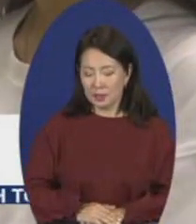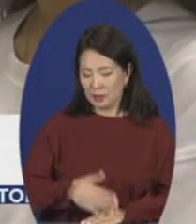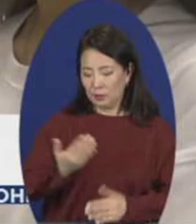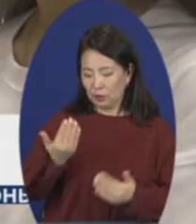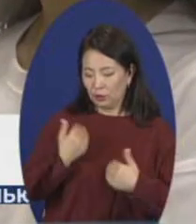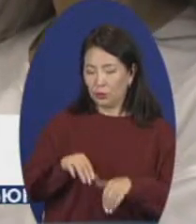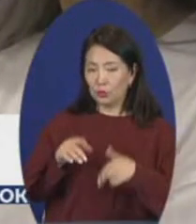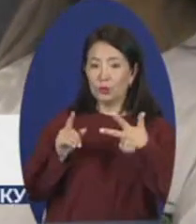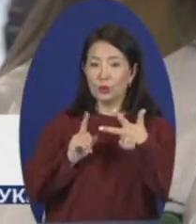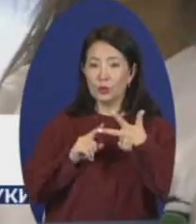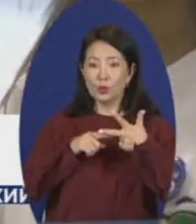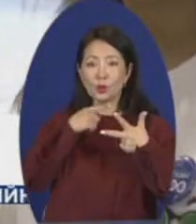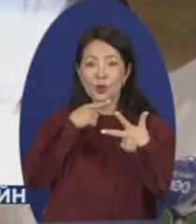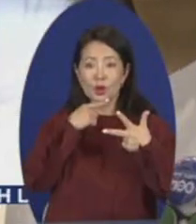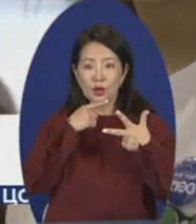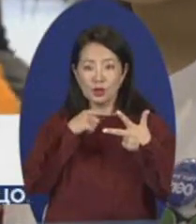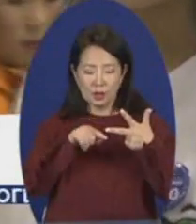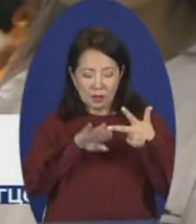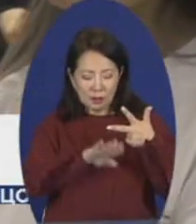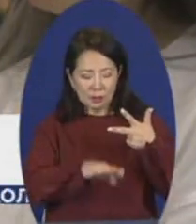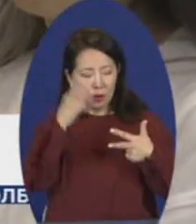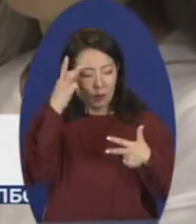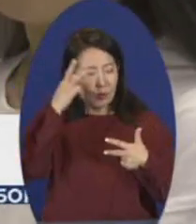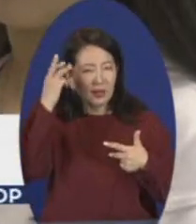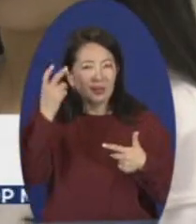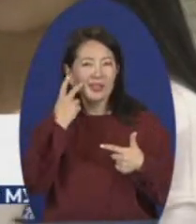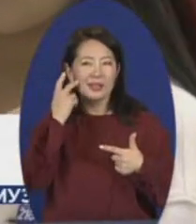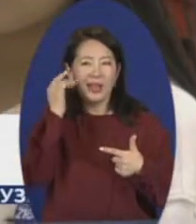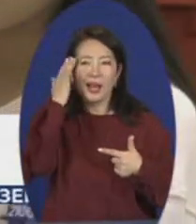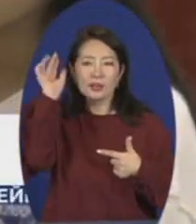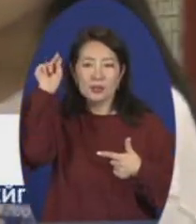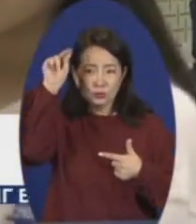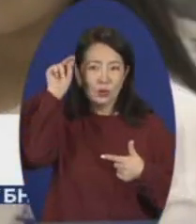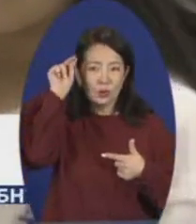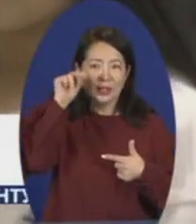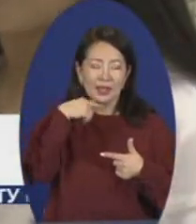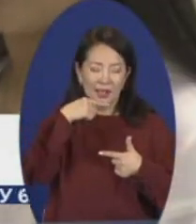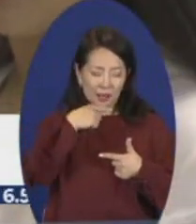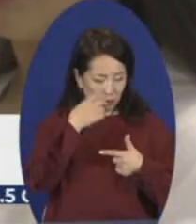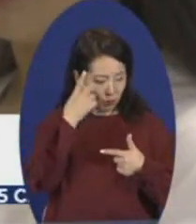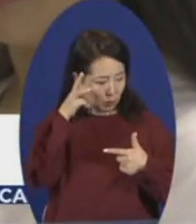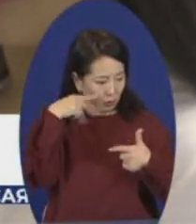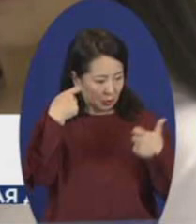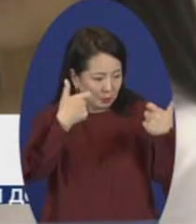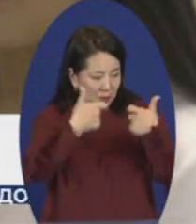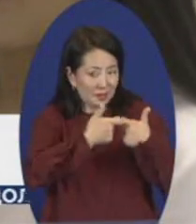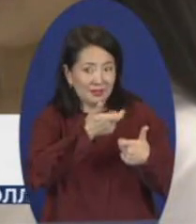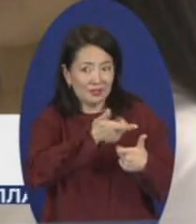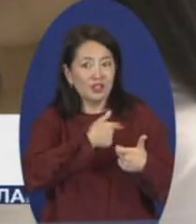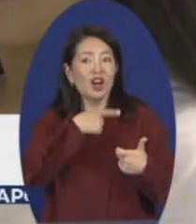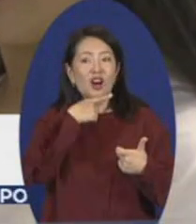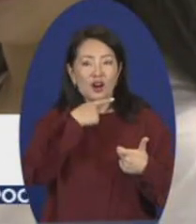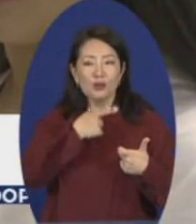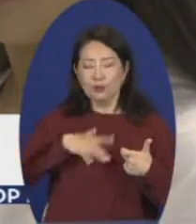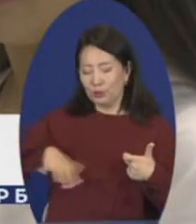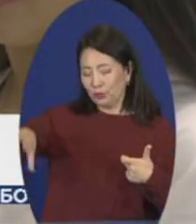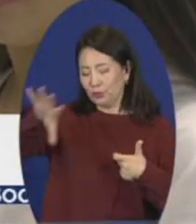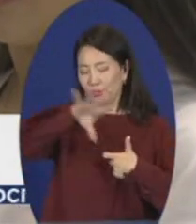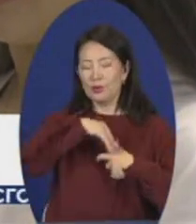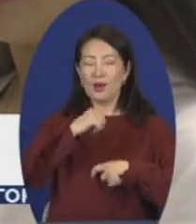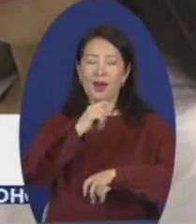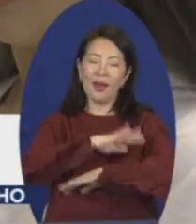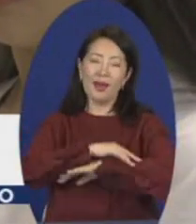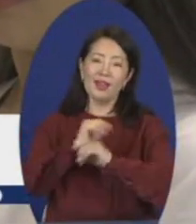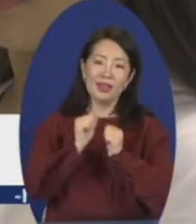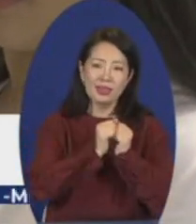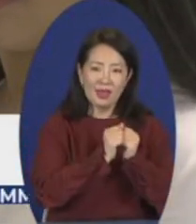байгаа. Өөр ер нь багтаа мөрөөдөлтөө бол гадаад сурнаа гэсэн юм мөрөөдөлтөөс мөрөөдөл нь биелсэн. Тэгээд одоо охинд энэ олон ангийнхаа найзуудын энэ